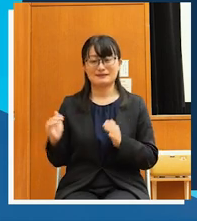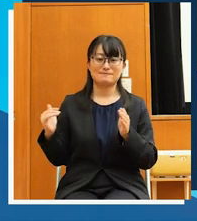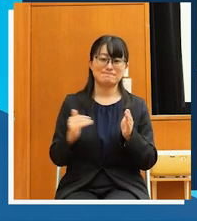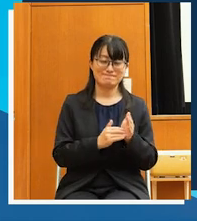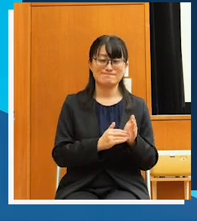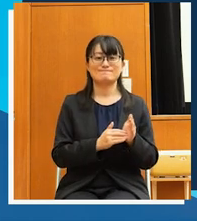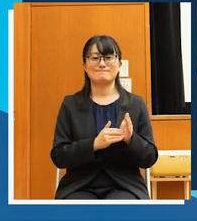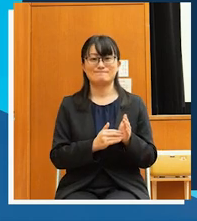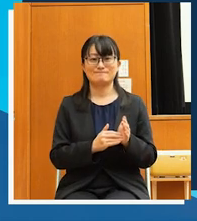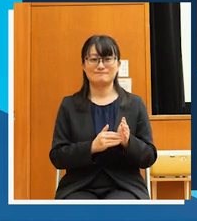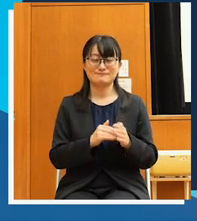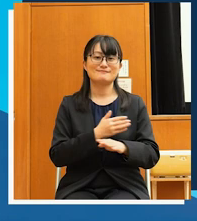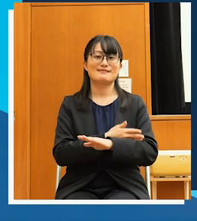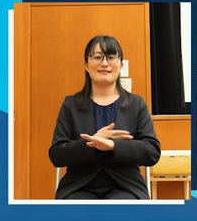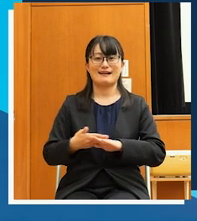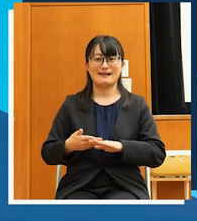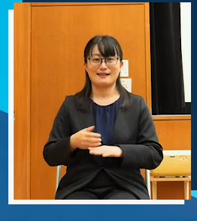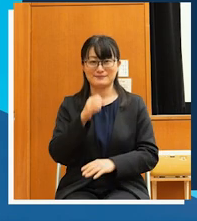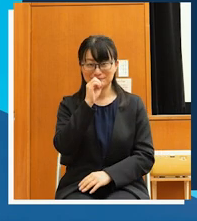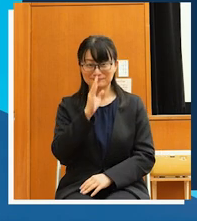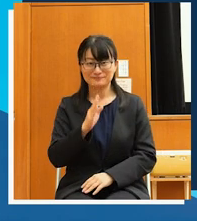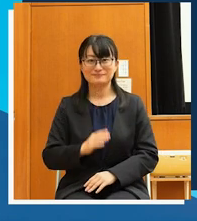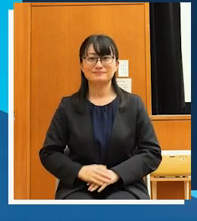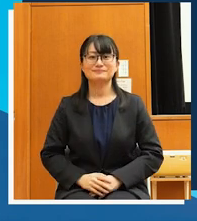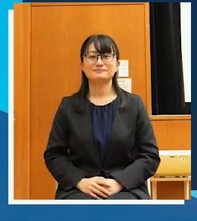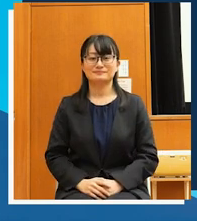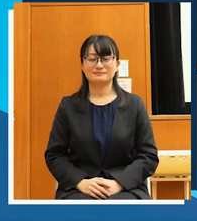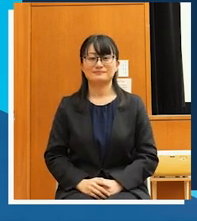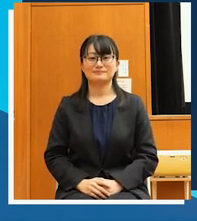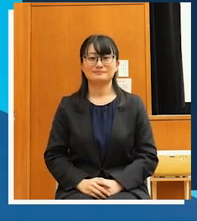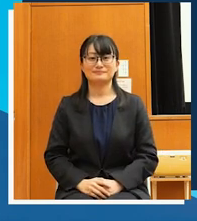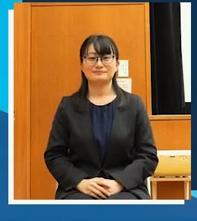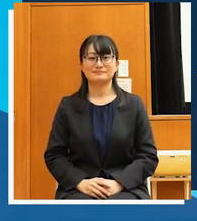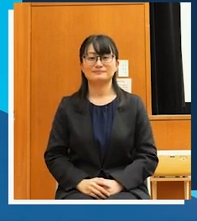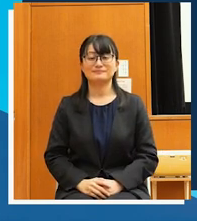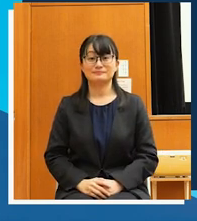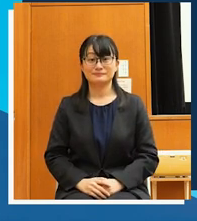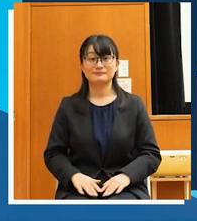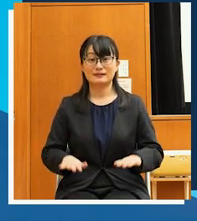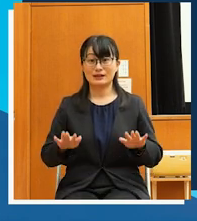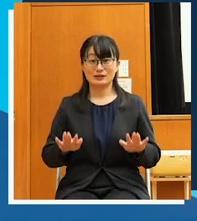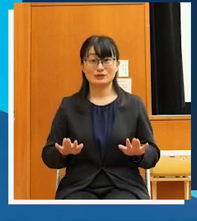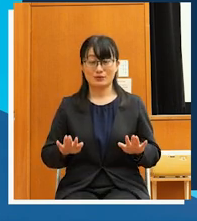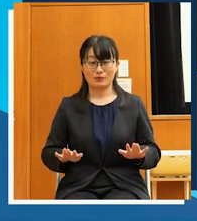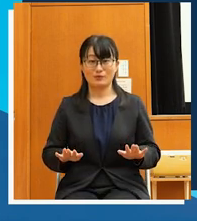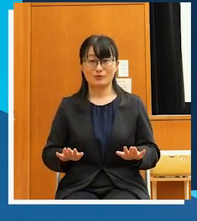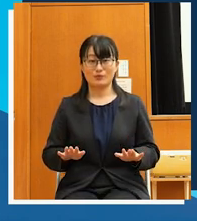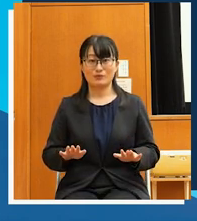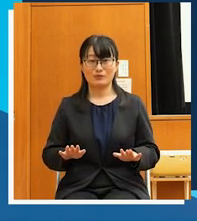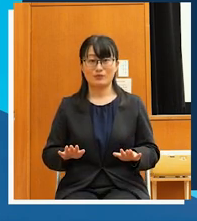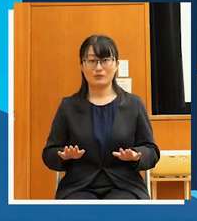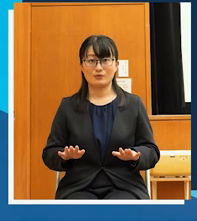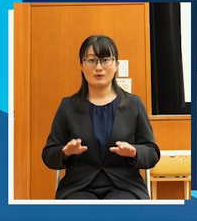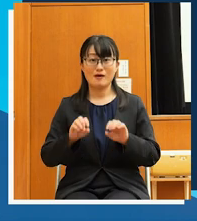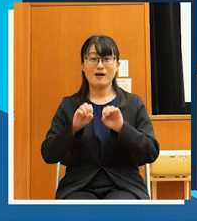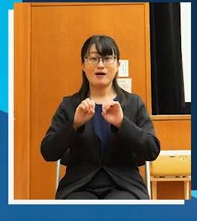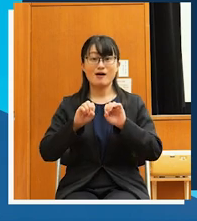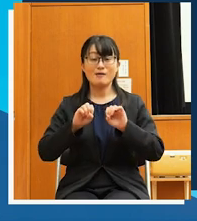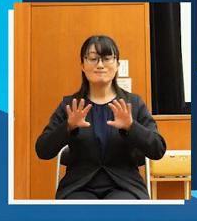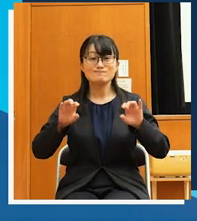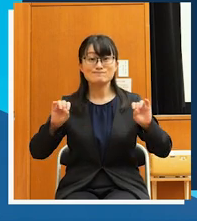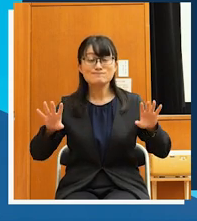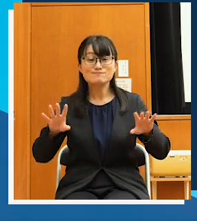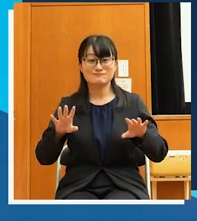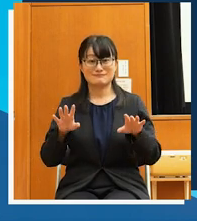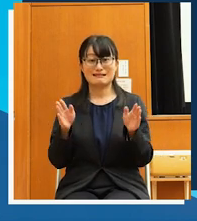とそういった流れになっておりますのでよろしくお願いいたしますそれから今日はですね本当に短い告知期間だったんです